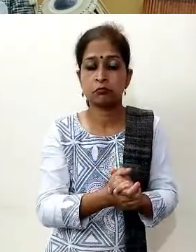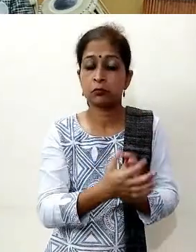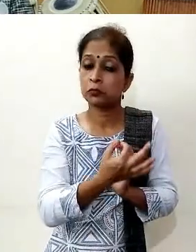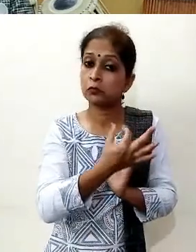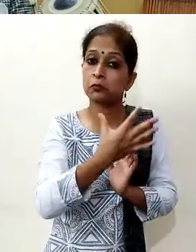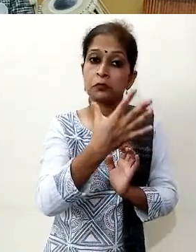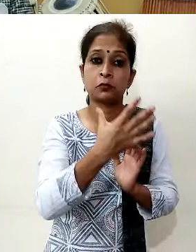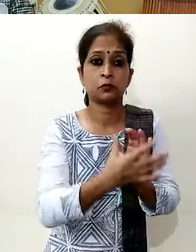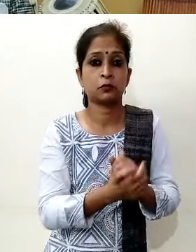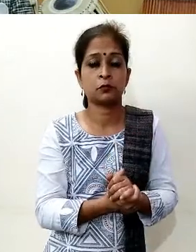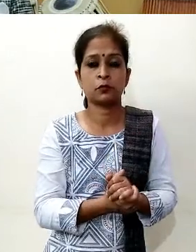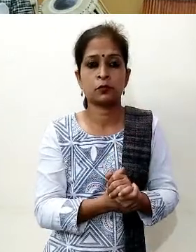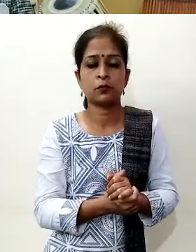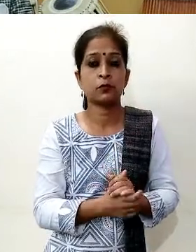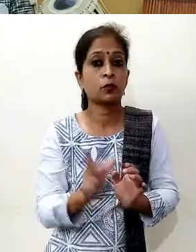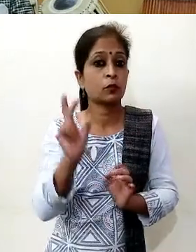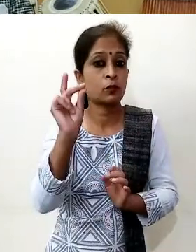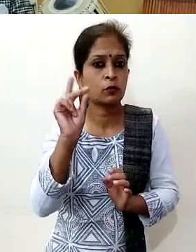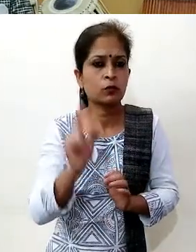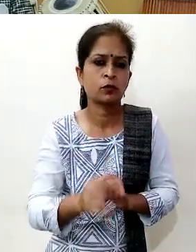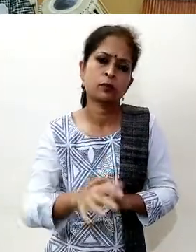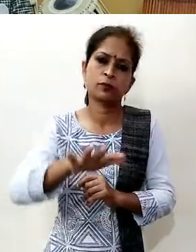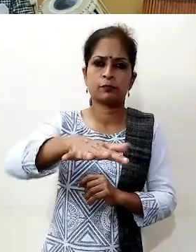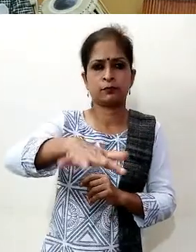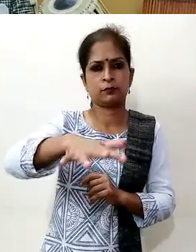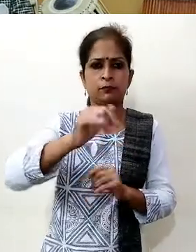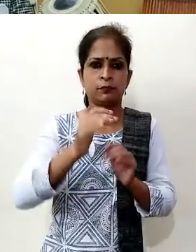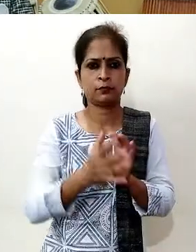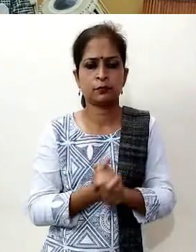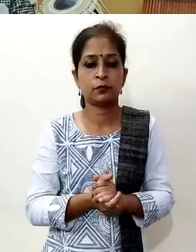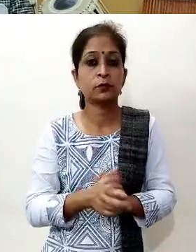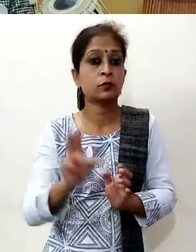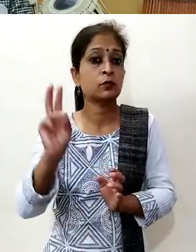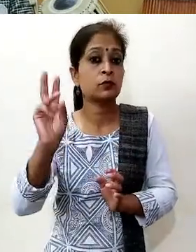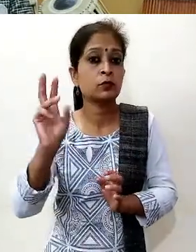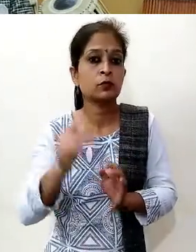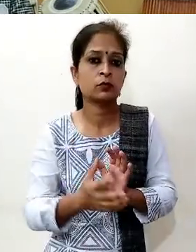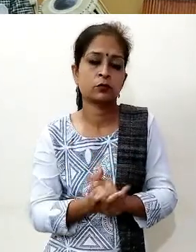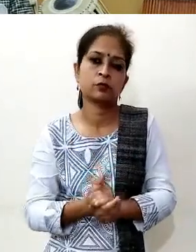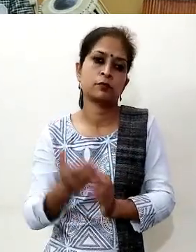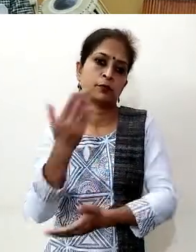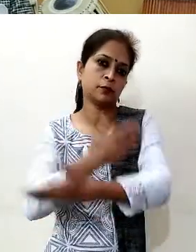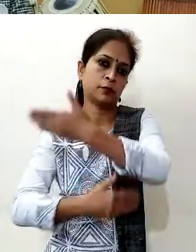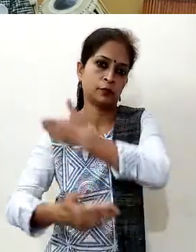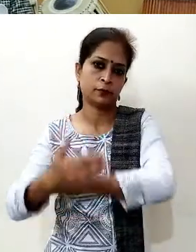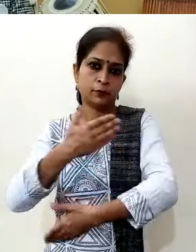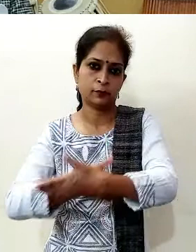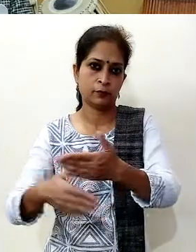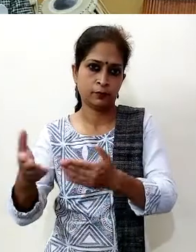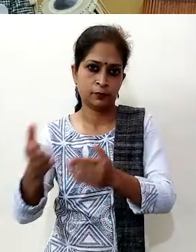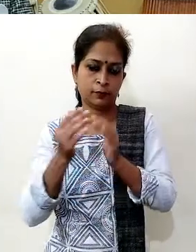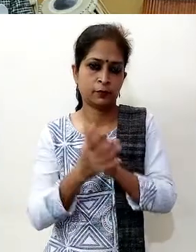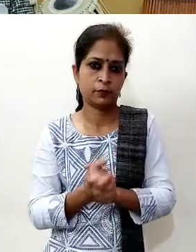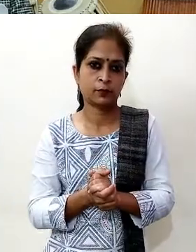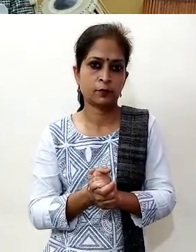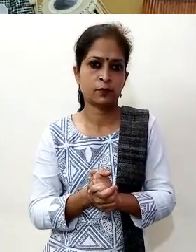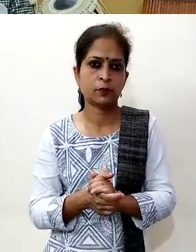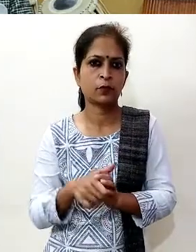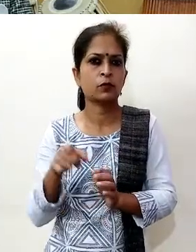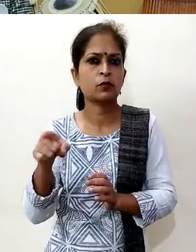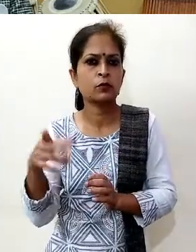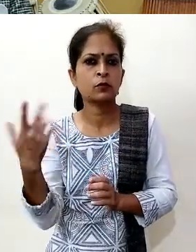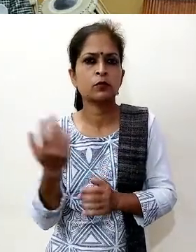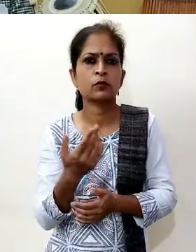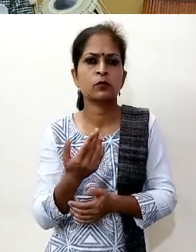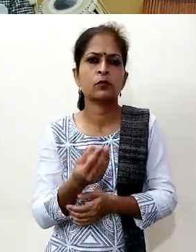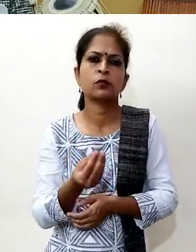विशिष्ट, दूसरा बच्चा सामान्य बच्चा, और तीसरा दिव्यांग बच्चा जिसमें किसी तरह की अंगों